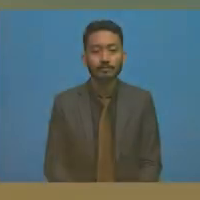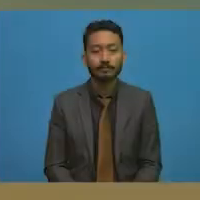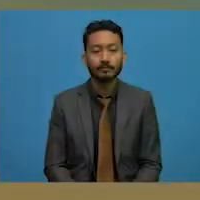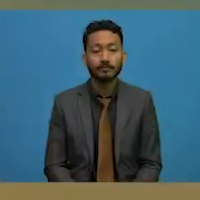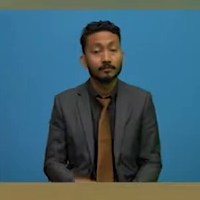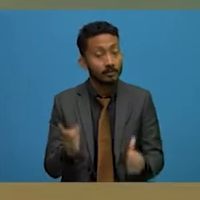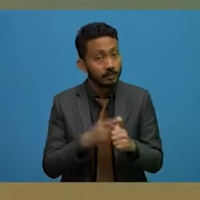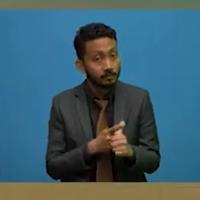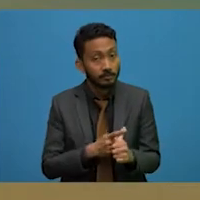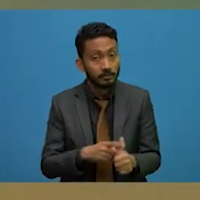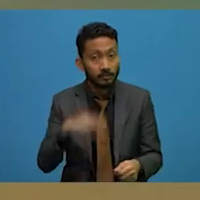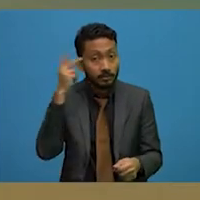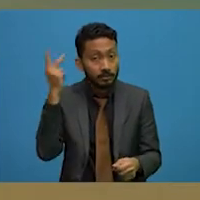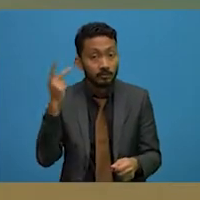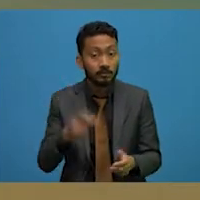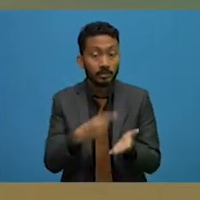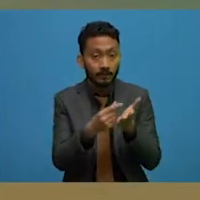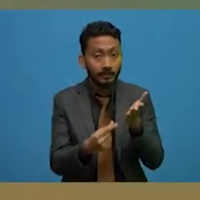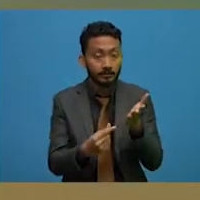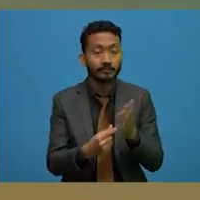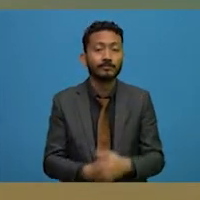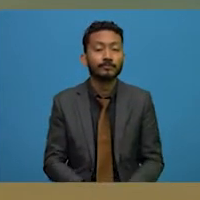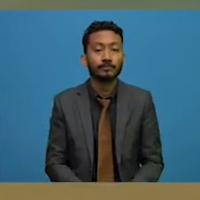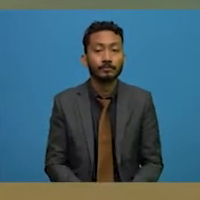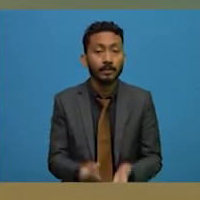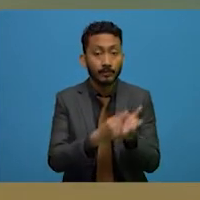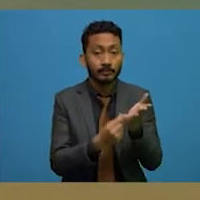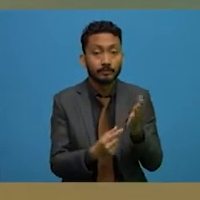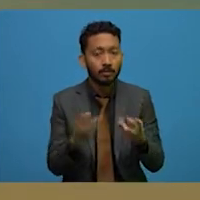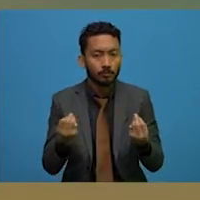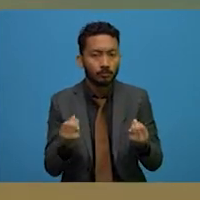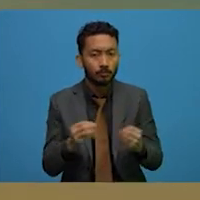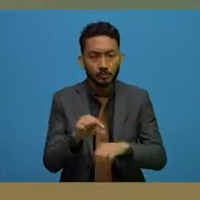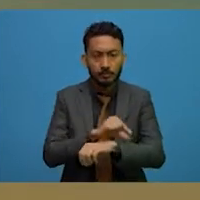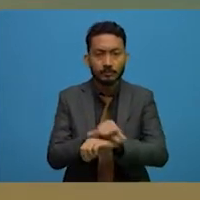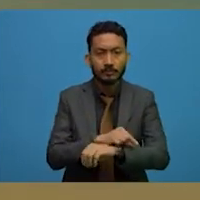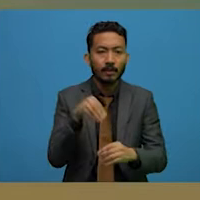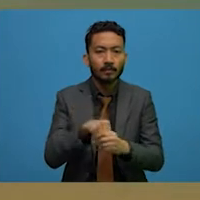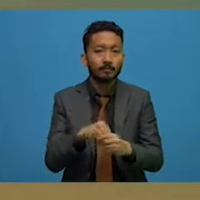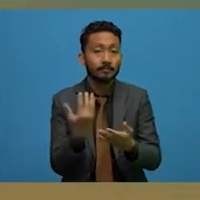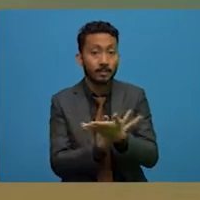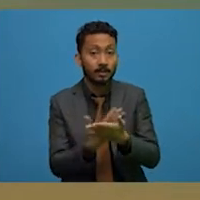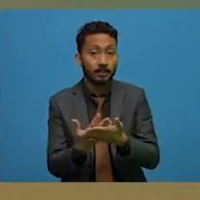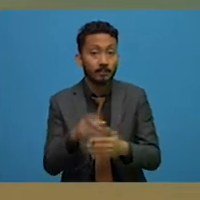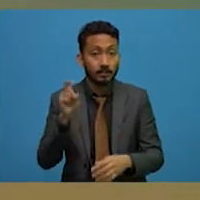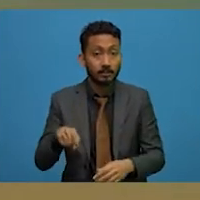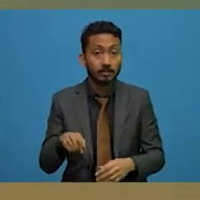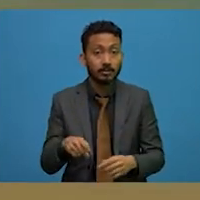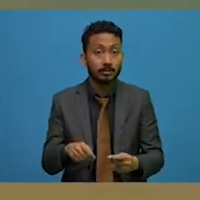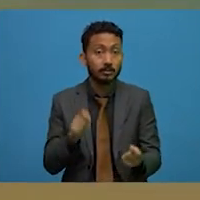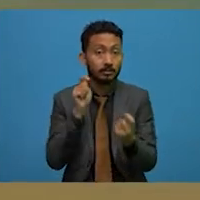Konsep grafik yang akan digunakan. Grafik yang hendak digunakan dalam persembahan multimedia